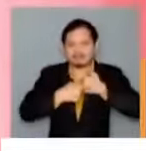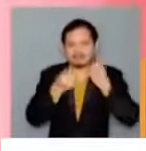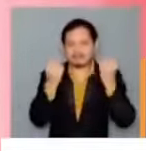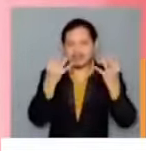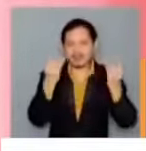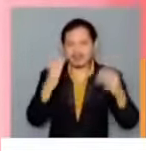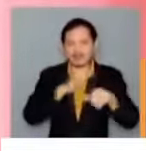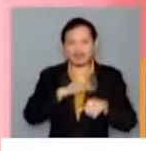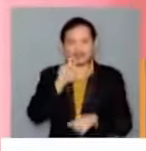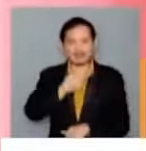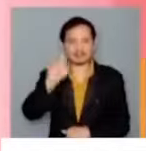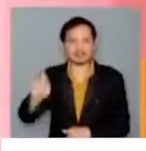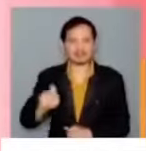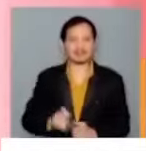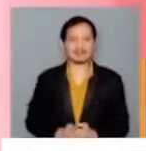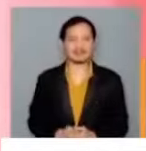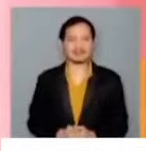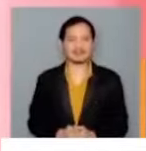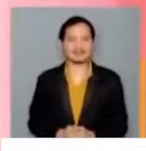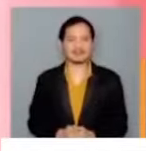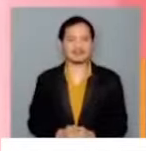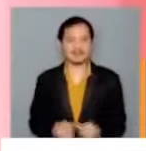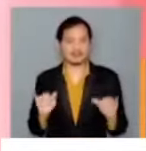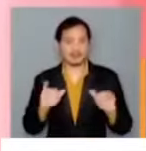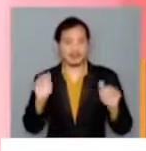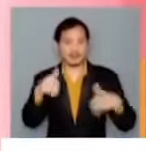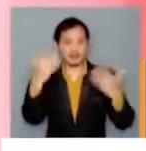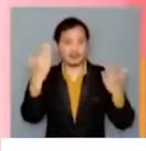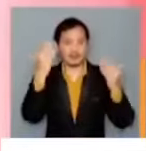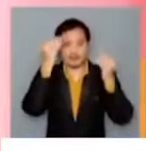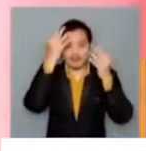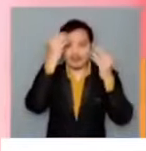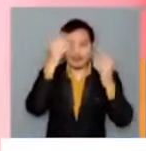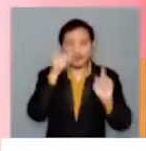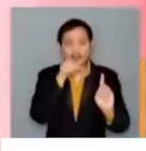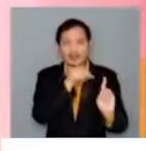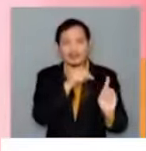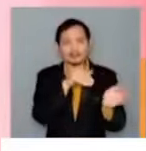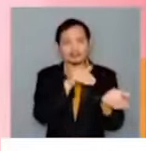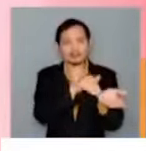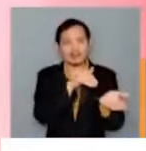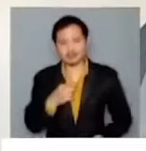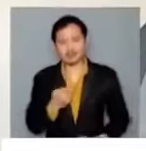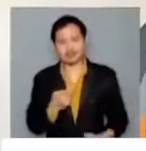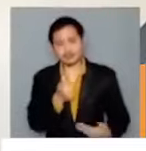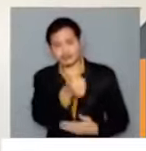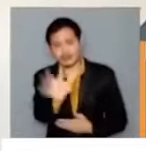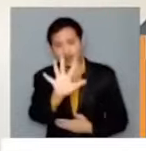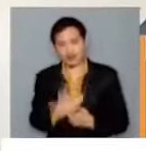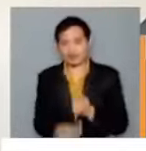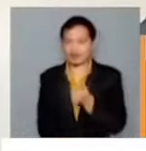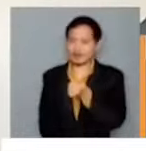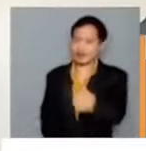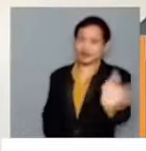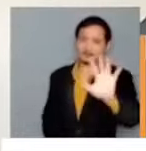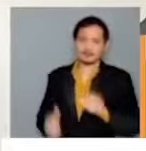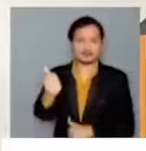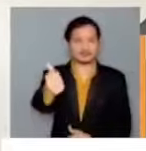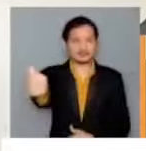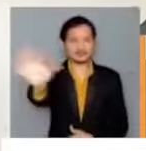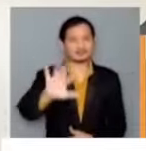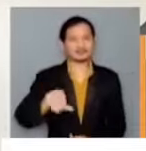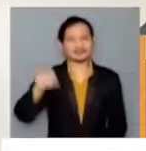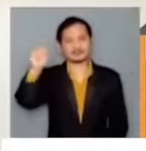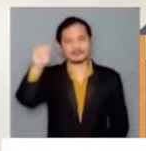At bukod nga sa pagbibigay ng impormasyon, nakilala rin si Doc sa kanyang pagsasayaw. Yehe! Alika po,